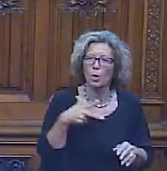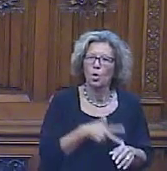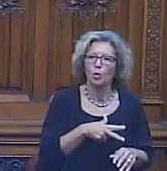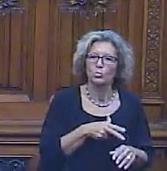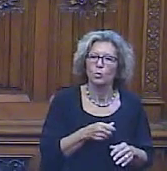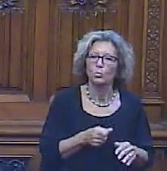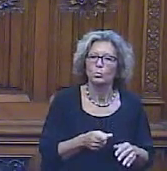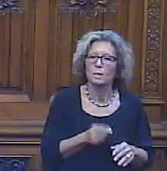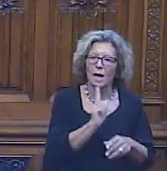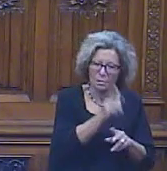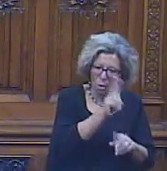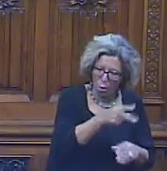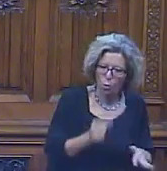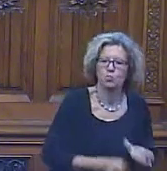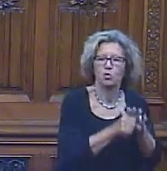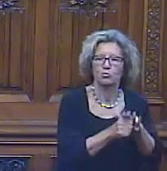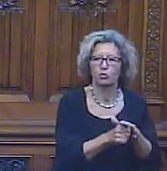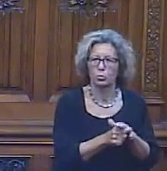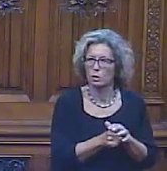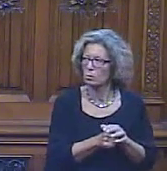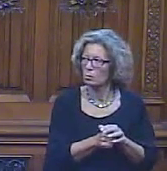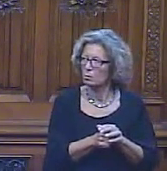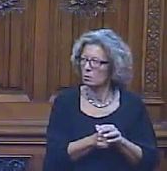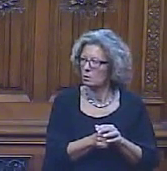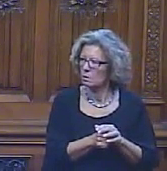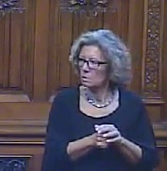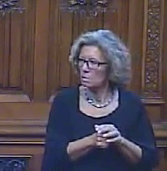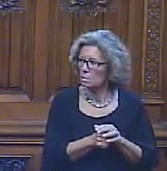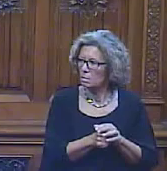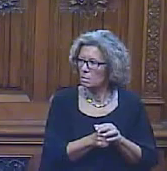der eingebracht wird, unterstützen.